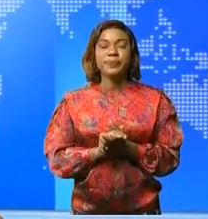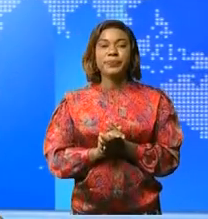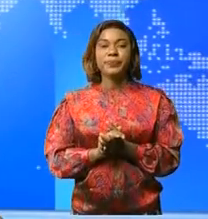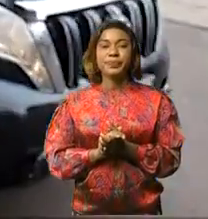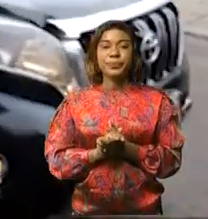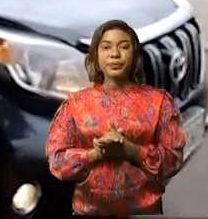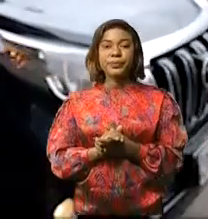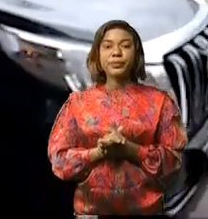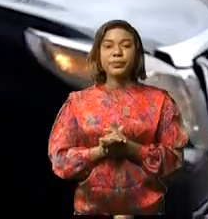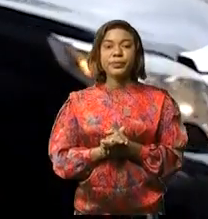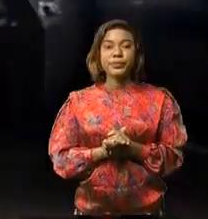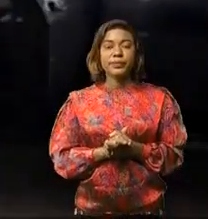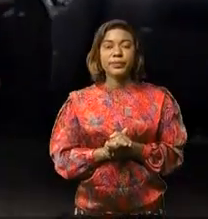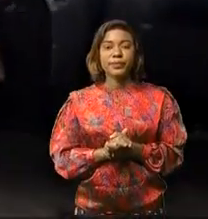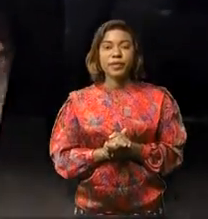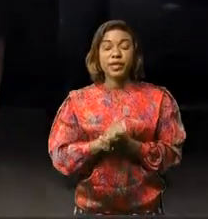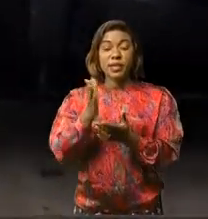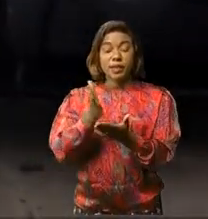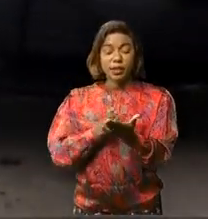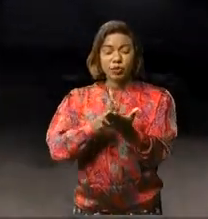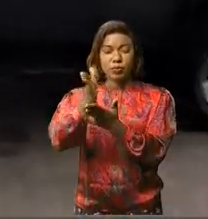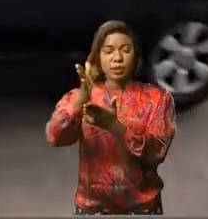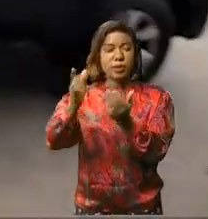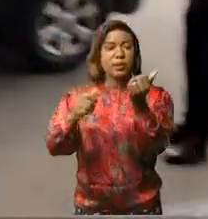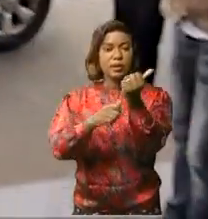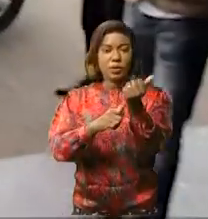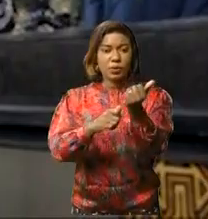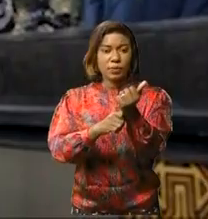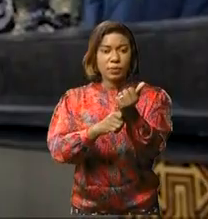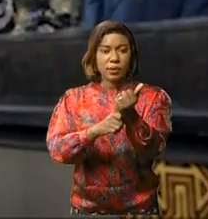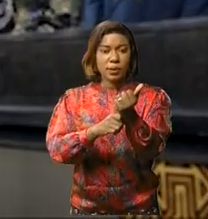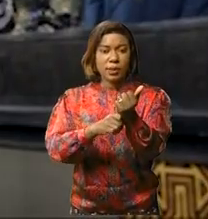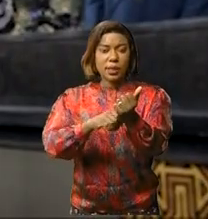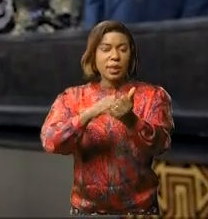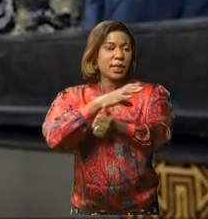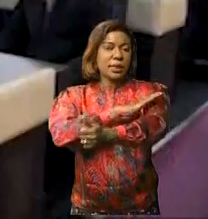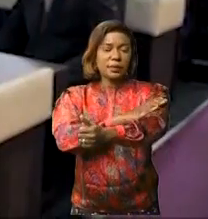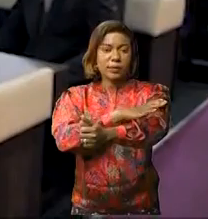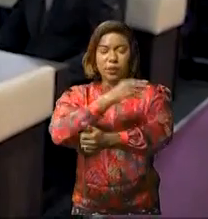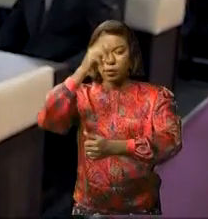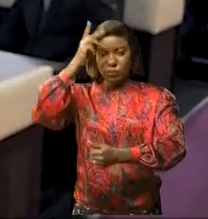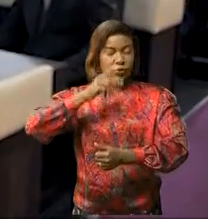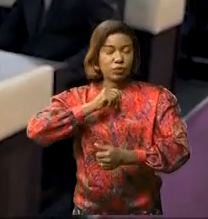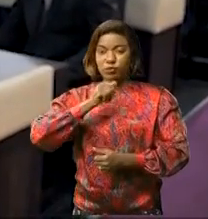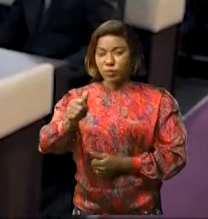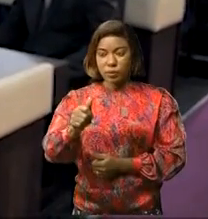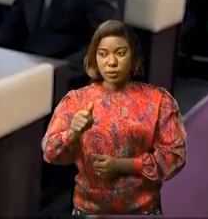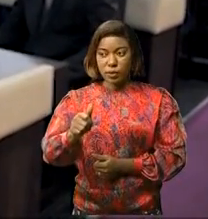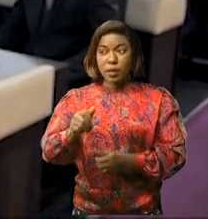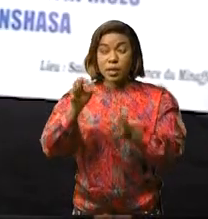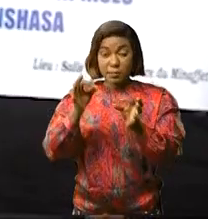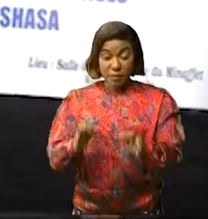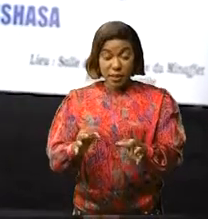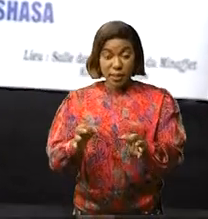Les droits de l'homme ne sont pas seulement civils ou politiques. mais aussi socio-économique. Il s'agit